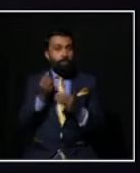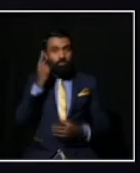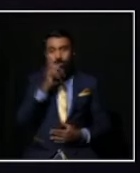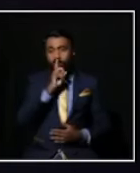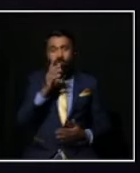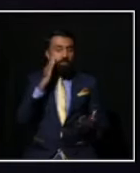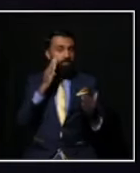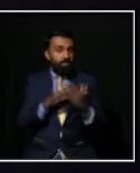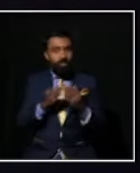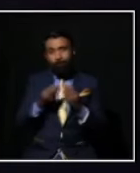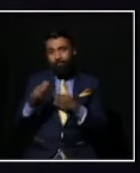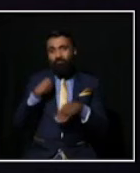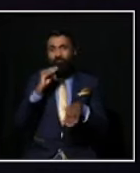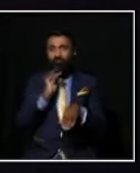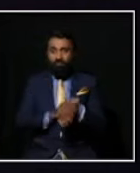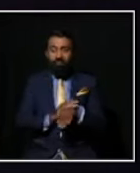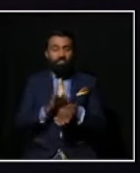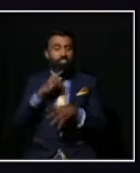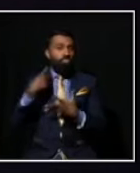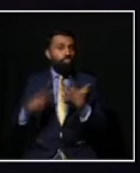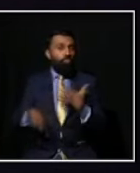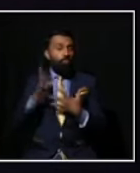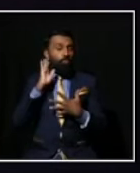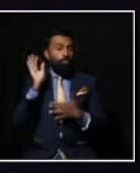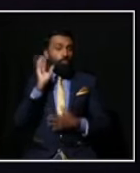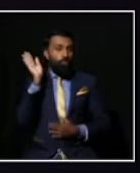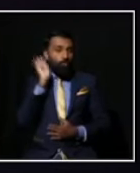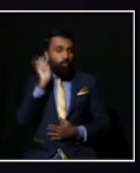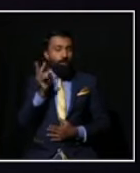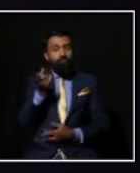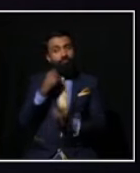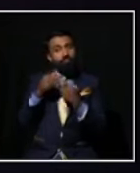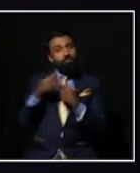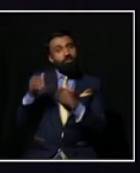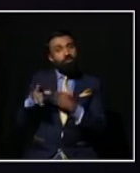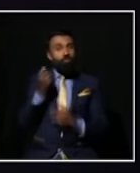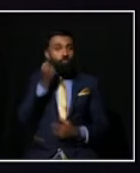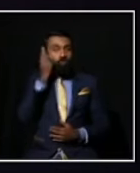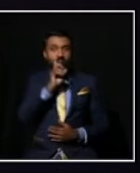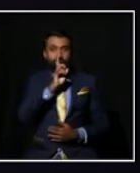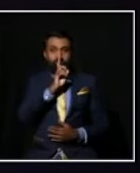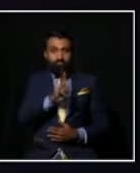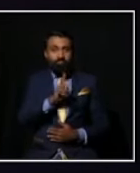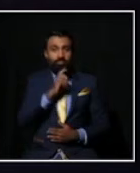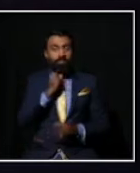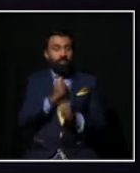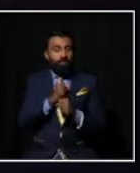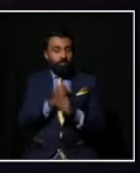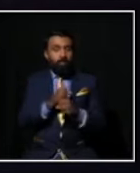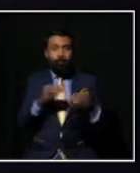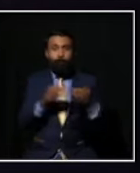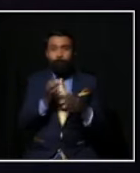අදාළව මෑතකදී අනාවරණය වූ කරුණු ගණනාවක් මුල් කරගෙන විමර්ශනයේ සිදු කළ යුතු බවට යෝජනාව ඉදිරිපත් කළේ ආණ්ඩු පක්ෂය වන